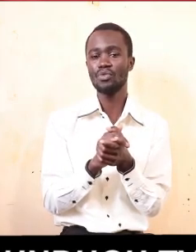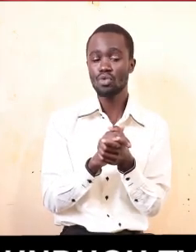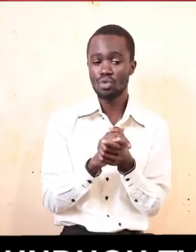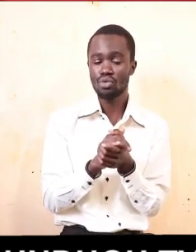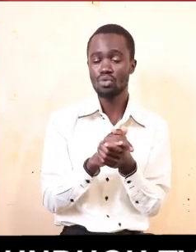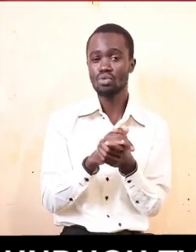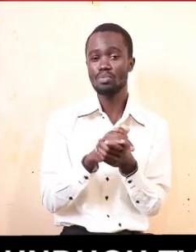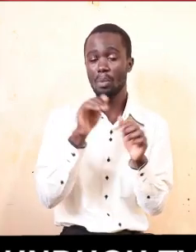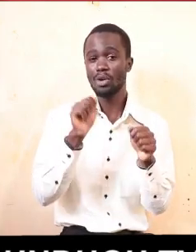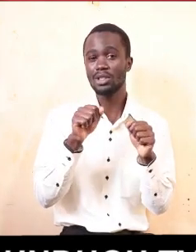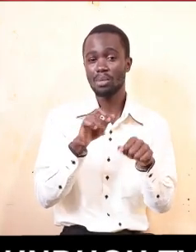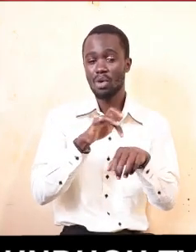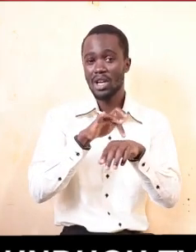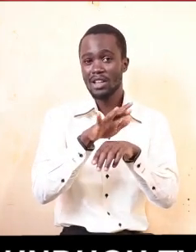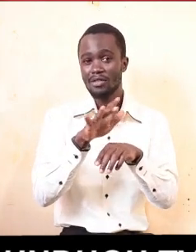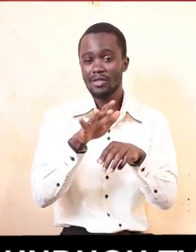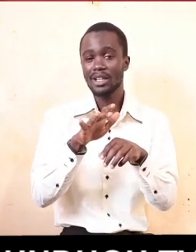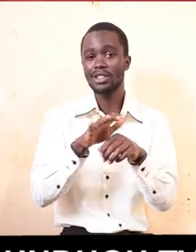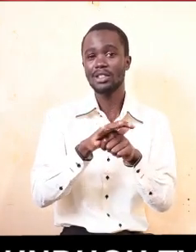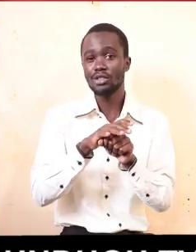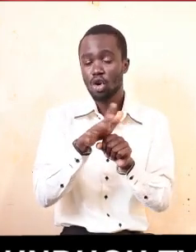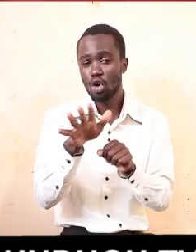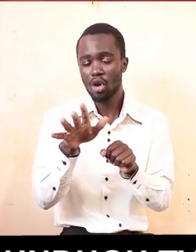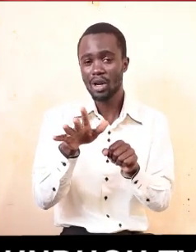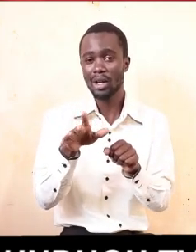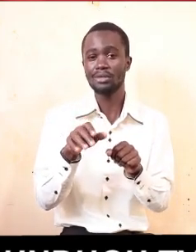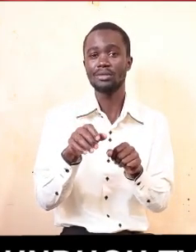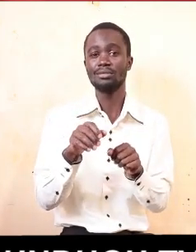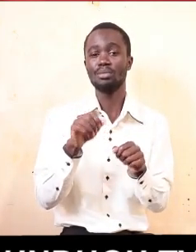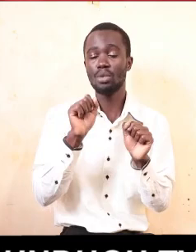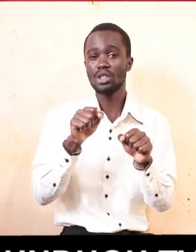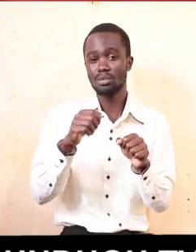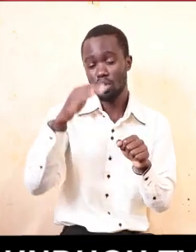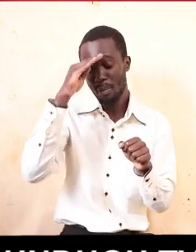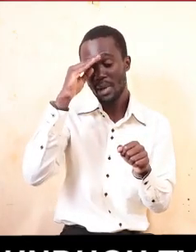andu. Nye oke nyombaka na wambewe kanundu uke